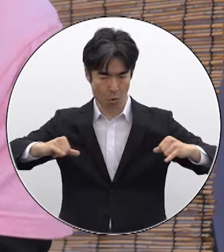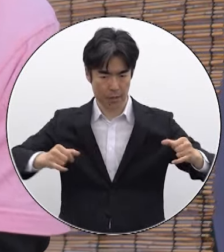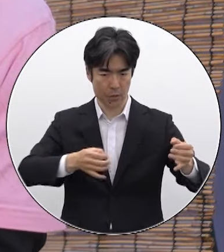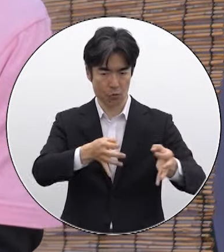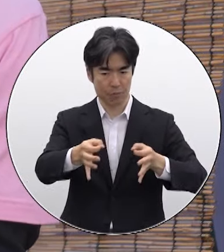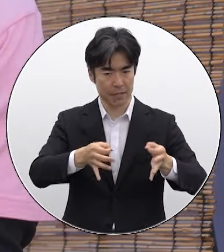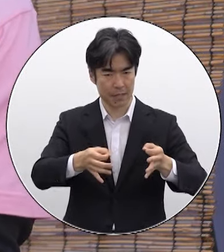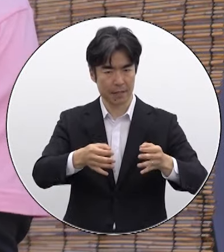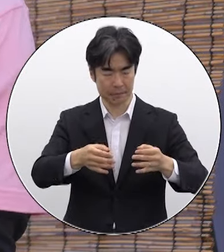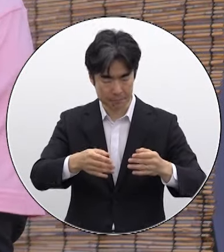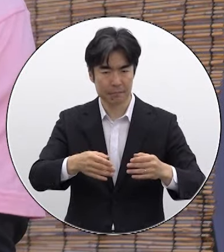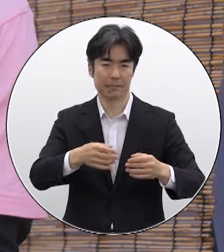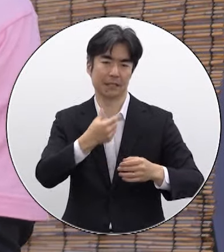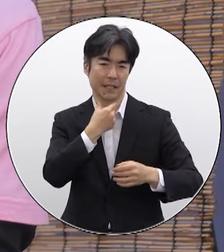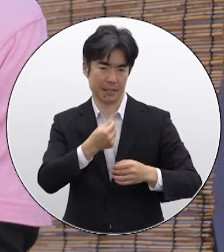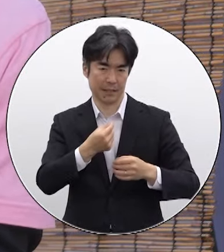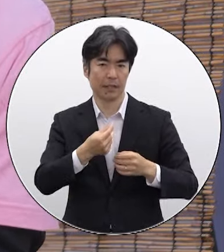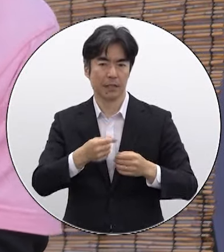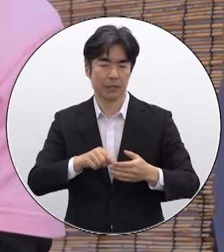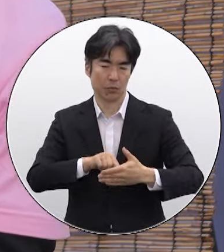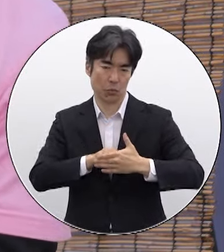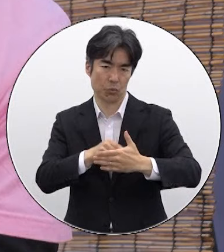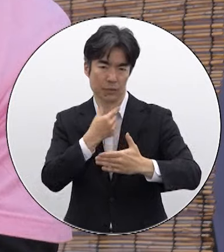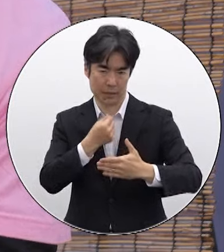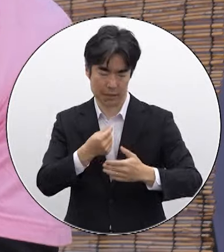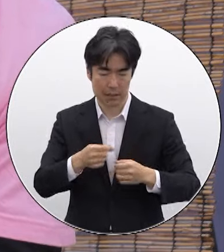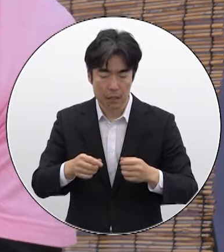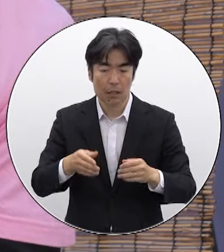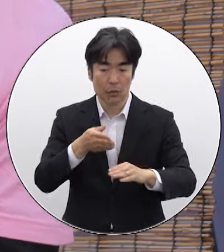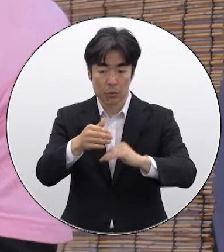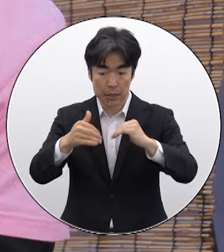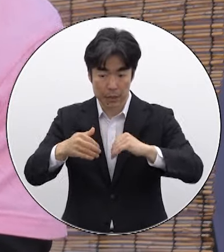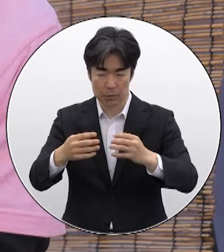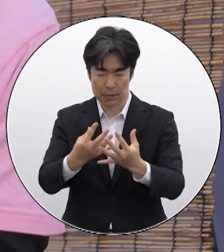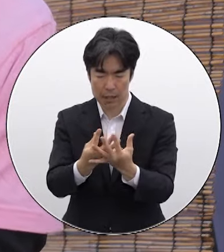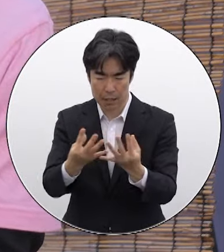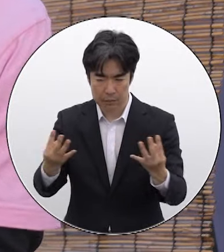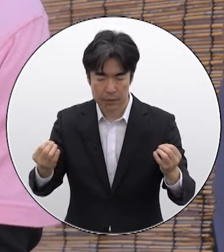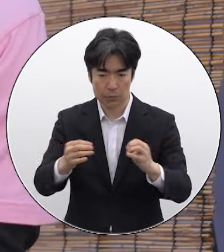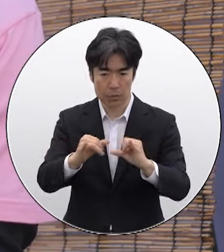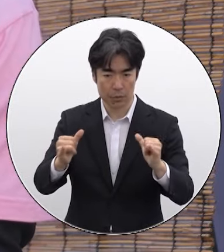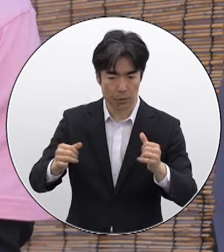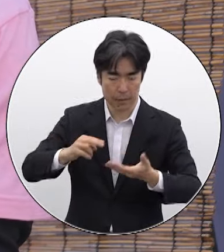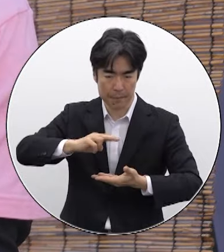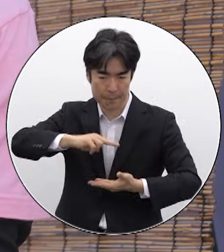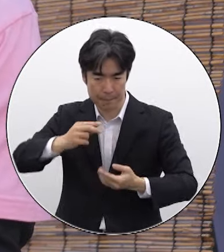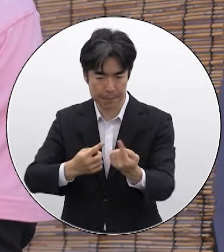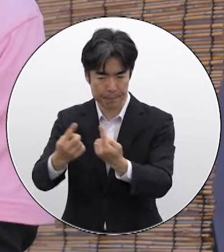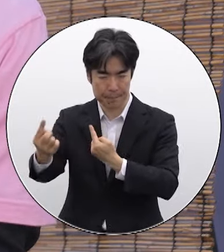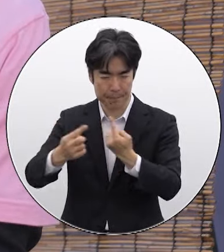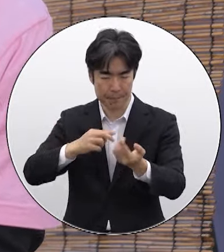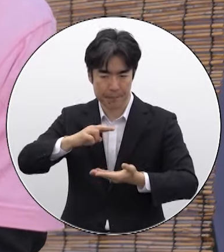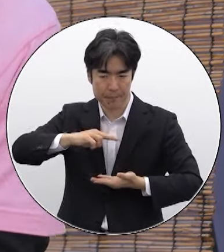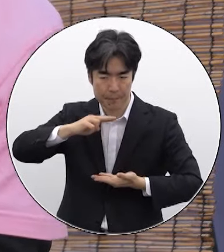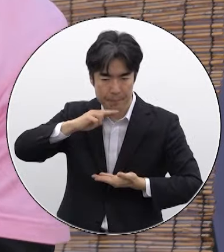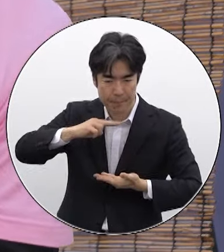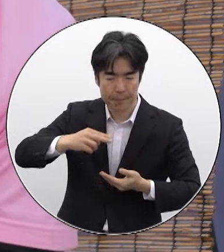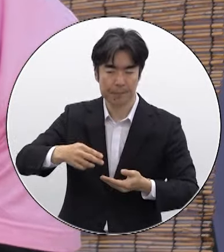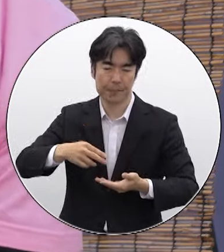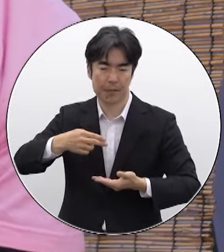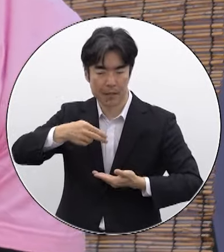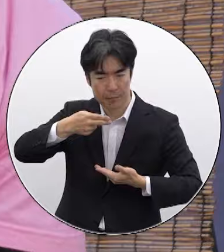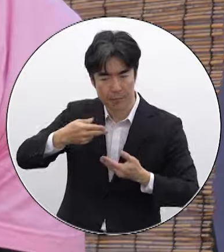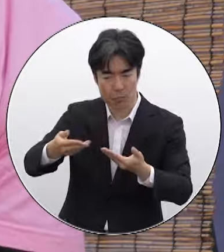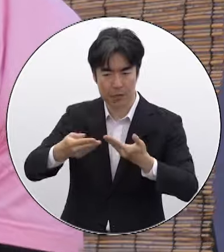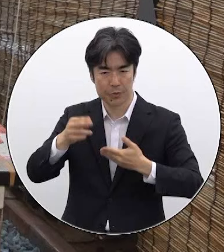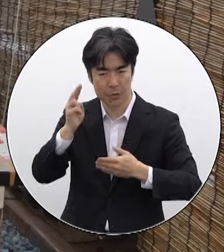れるようにちょっと努力して、 うん、 で本当越谷の皆さんに多くの皆さんに食べていただけるような、うん、うどん屋を